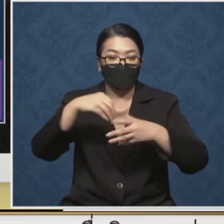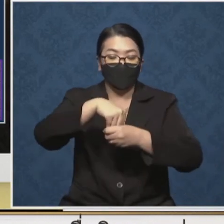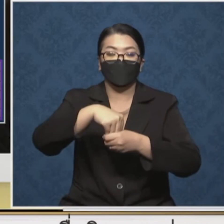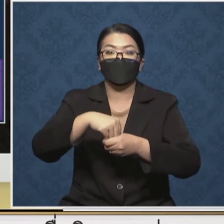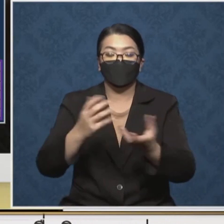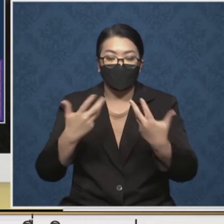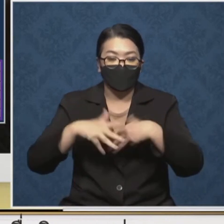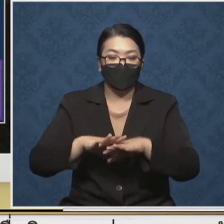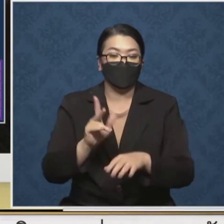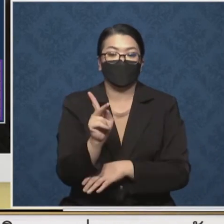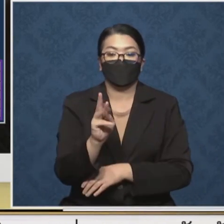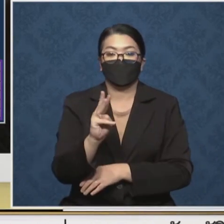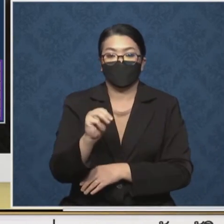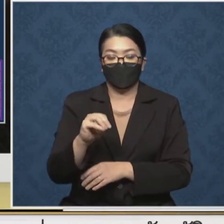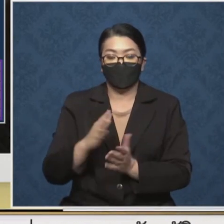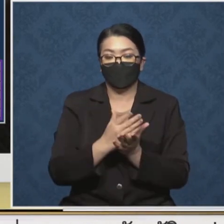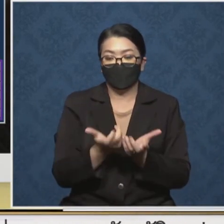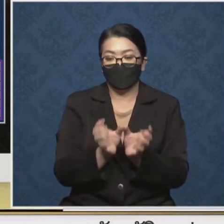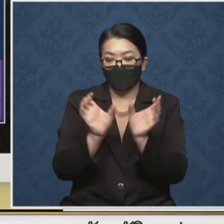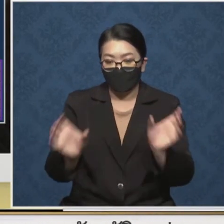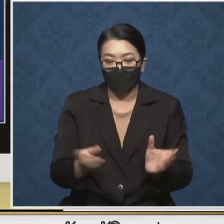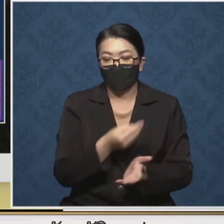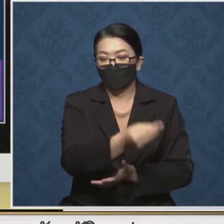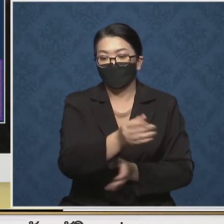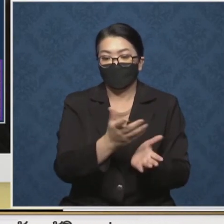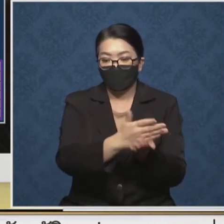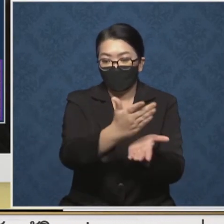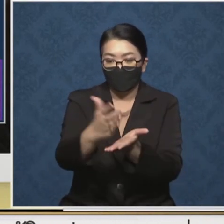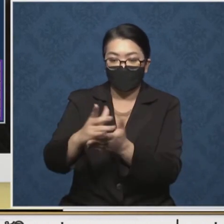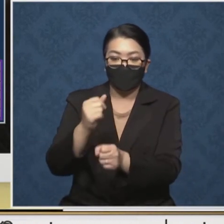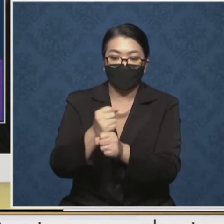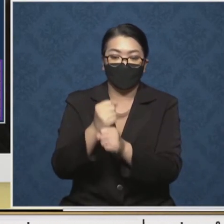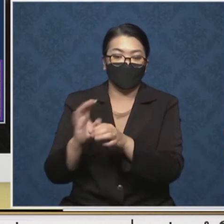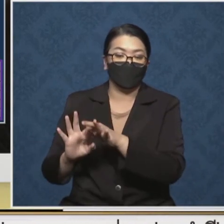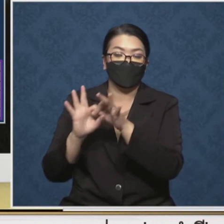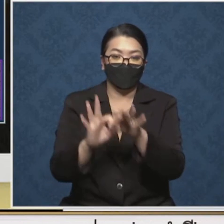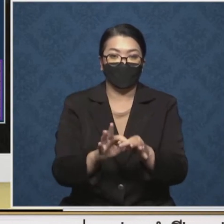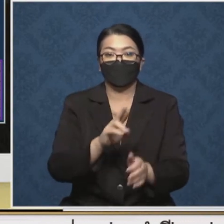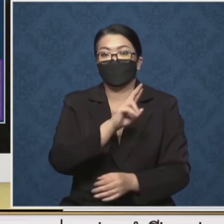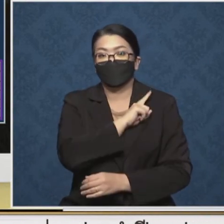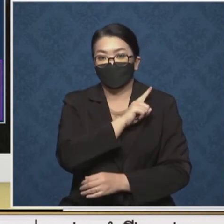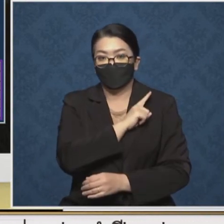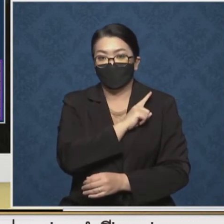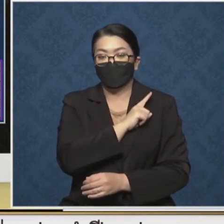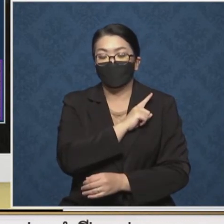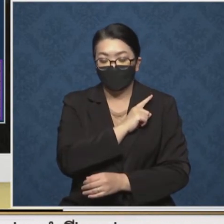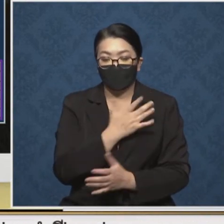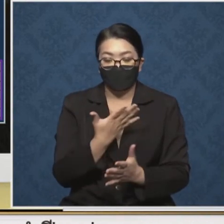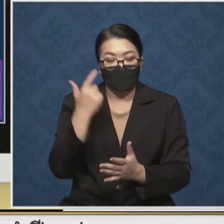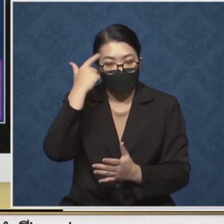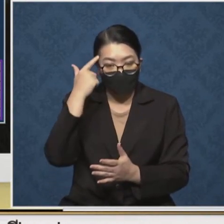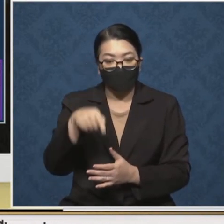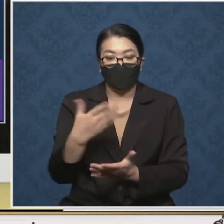าร ควบรวมกลมและถ่ายโอนพารsembly ต์ไปไ้ใหกับหน่วยงานหรอกลมทมคามเกี่ยวค้องและภารากิใกล้เคียงกันก็จะสา